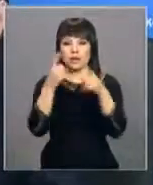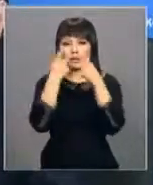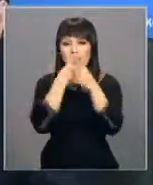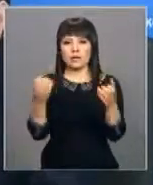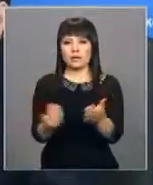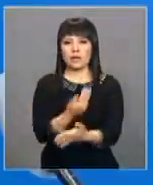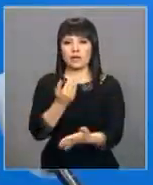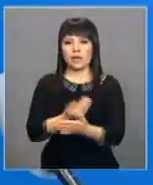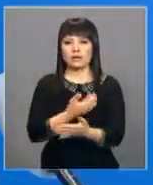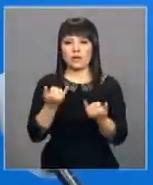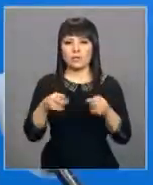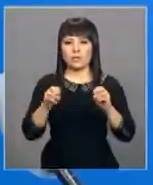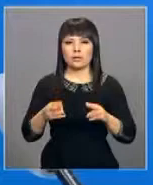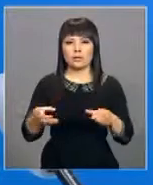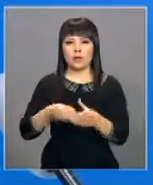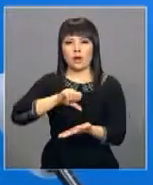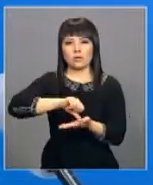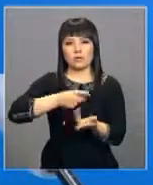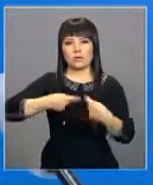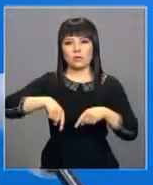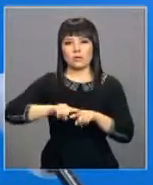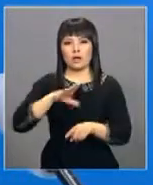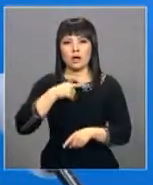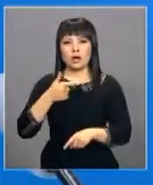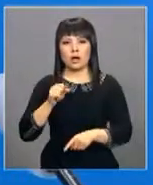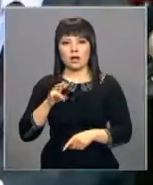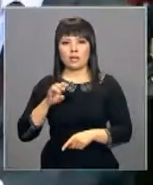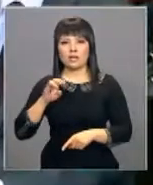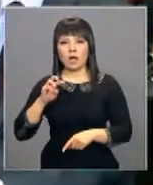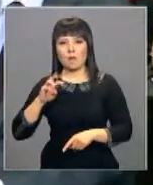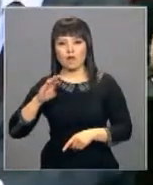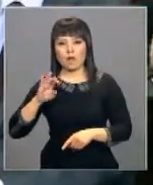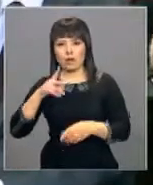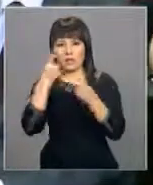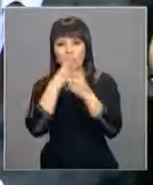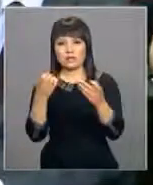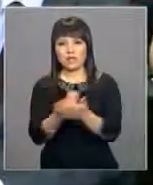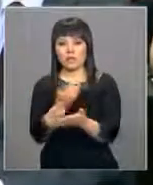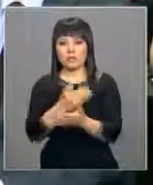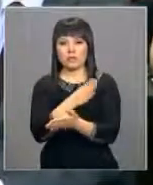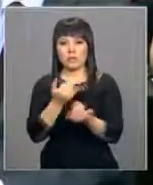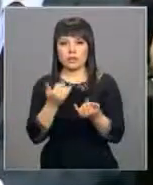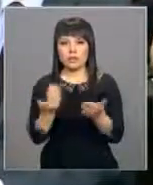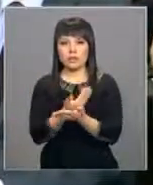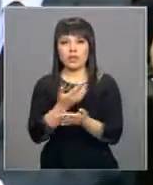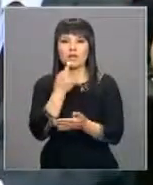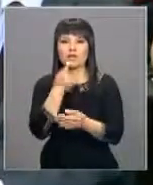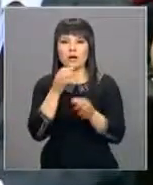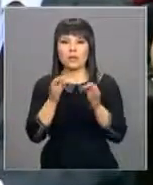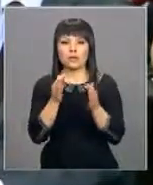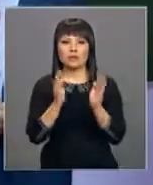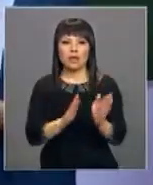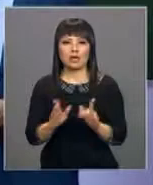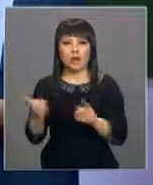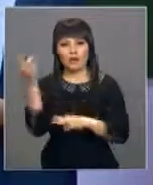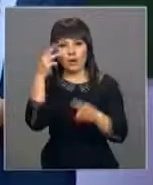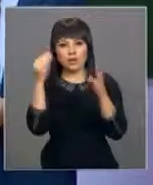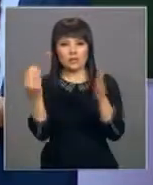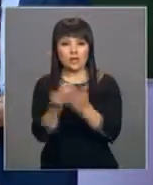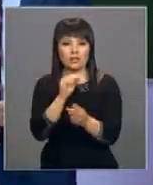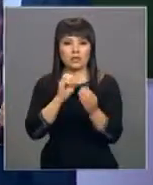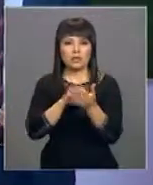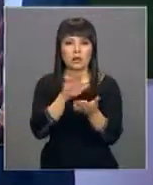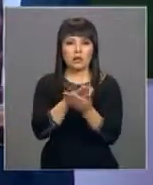бағдарламалар орталығы акционерлік қоғамының президенті Ғани Нығмет мәлім етті. Тағы бір жаңалық тілдік даярлықтың жаңа моделі іске